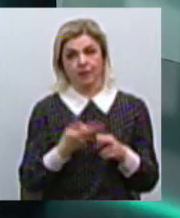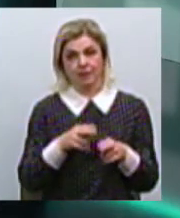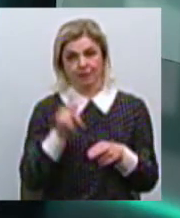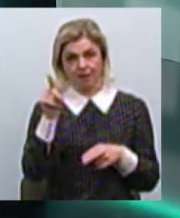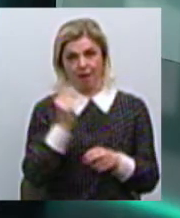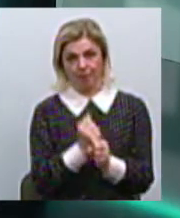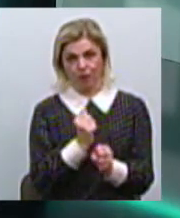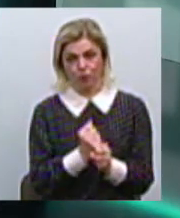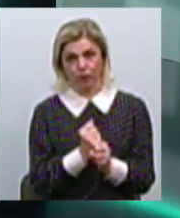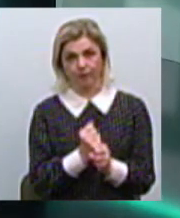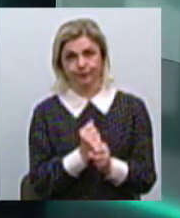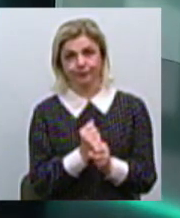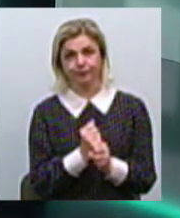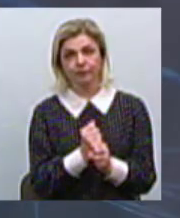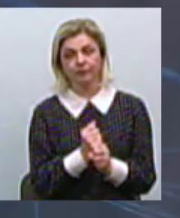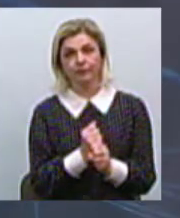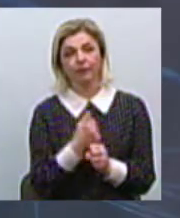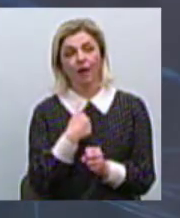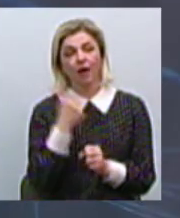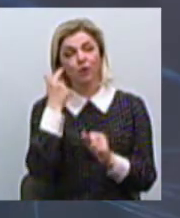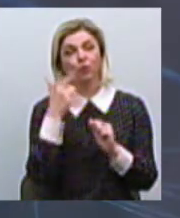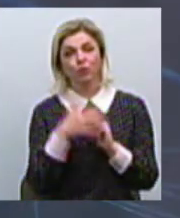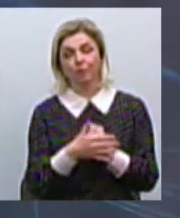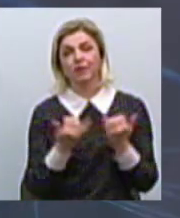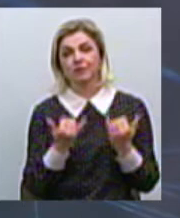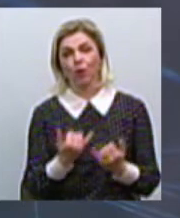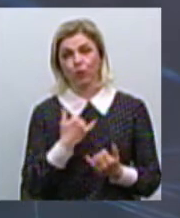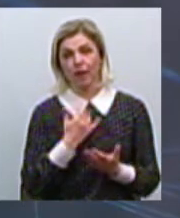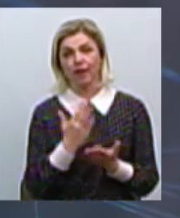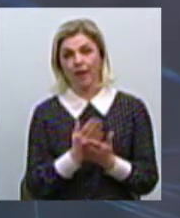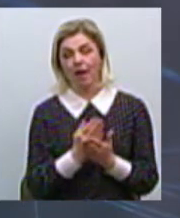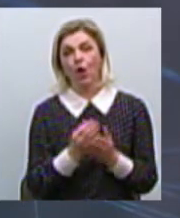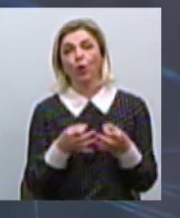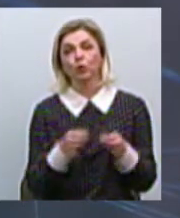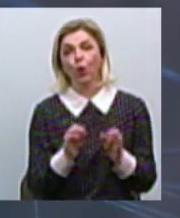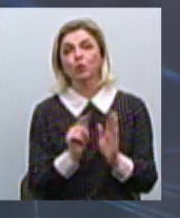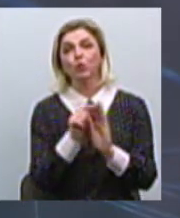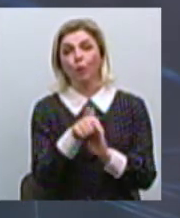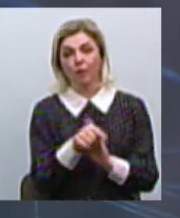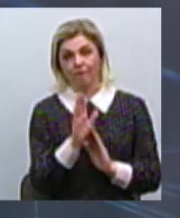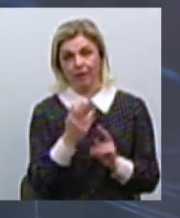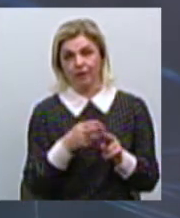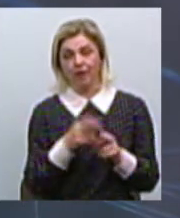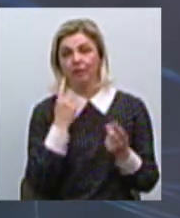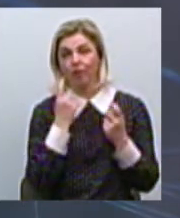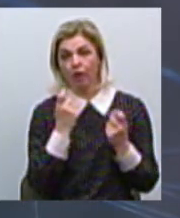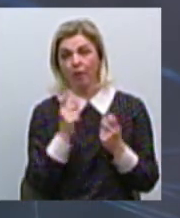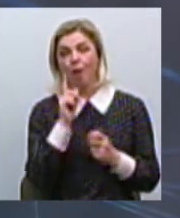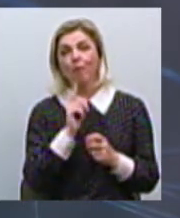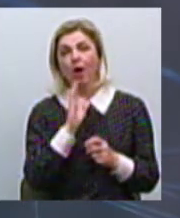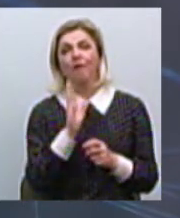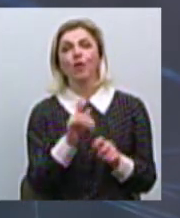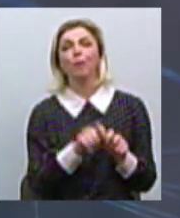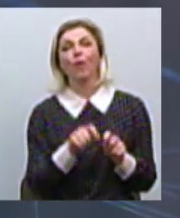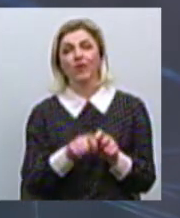і... Ну, я так розумію, що зараз у нас є доступ до цих даних, але ще в тестовому режимі, тобто,